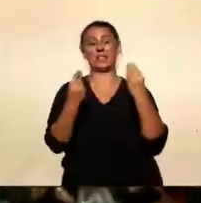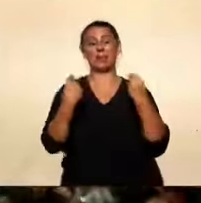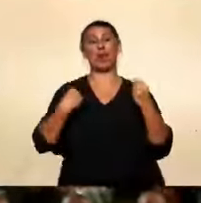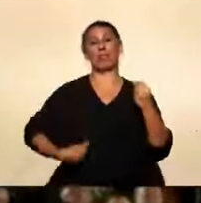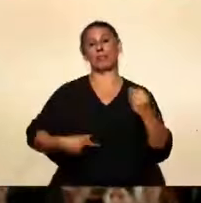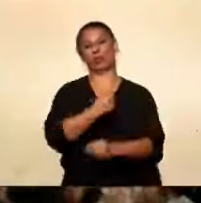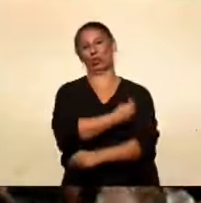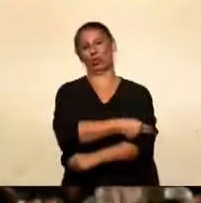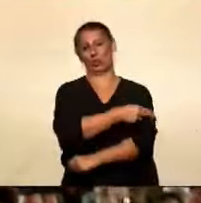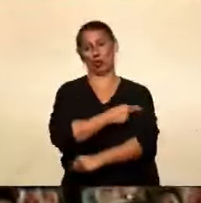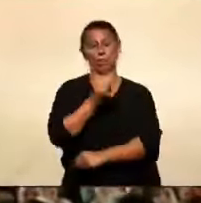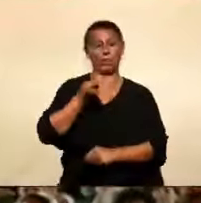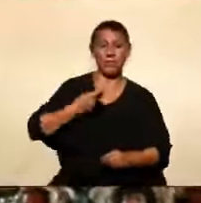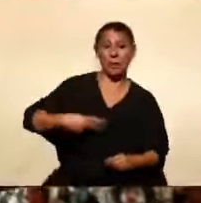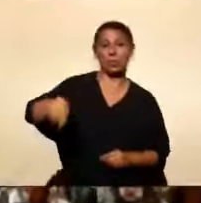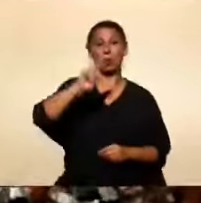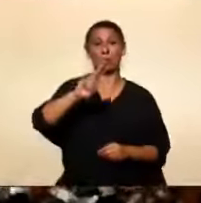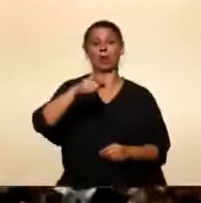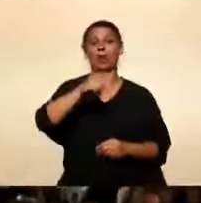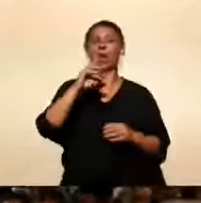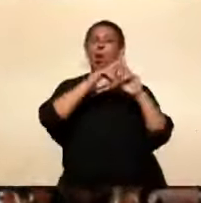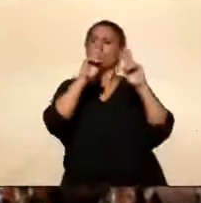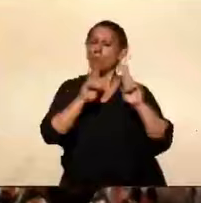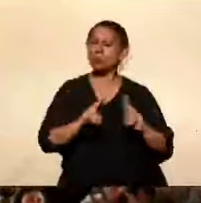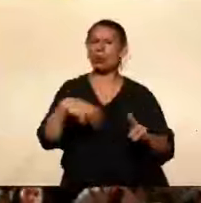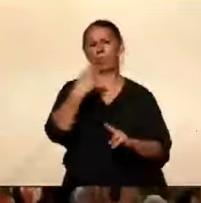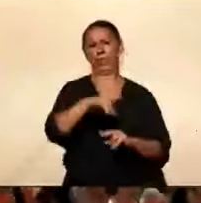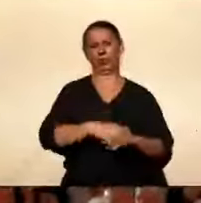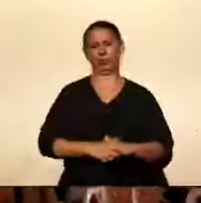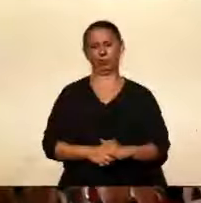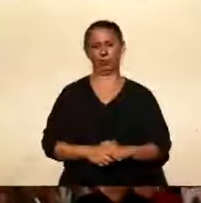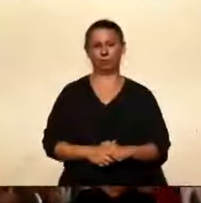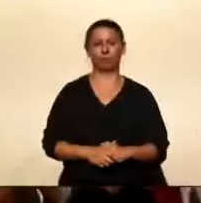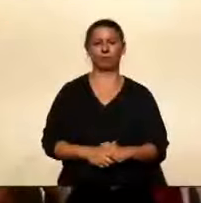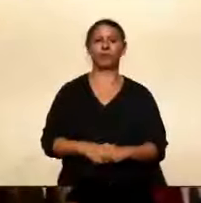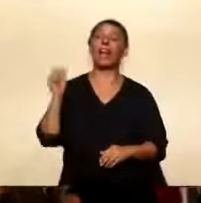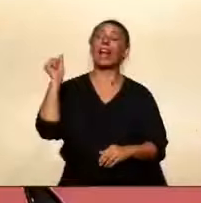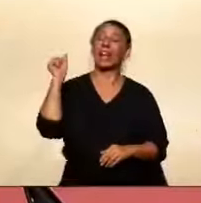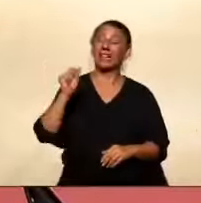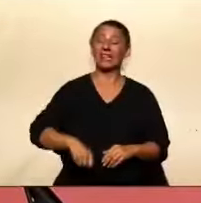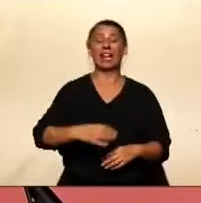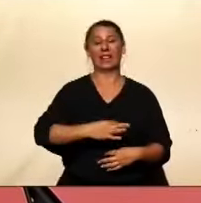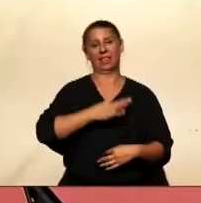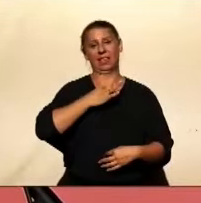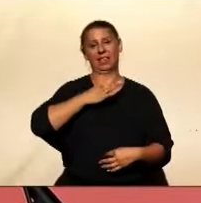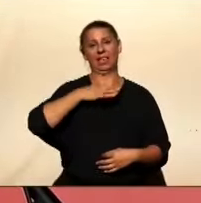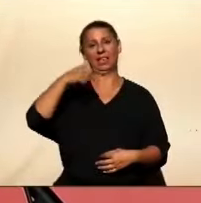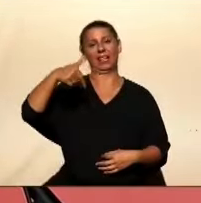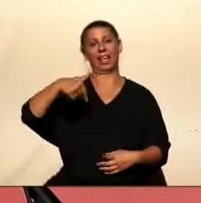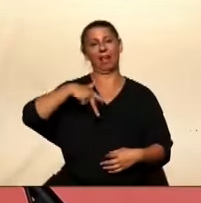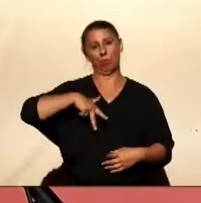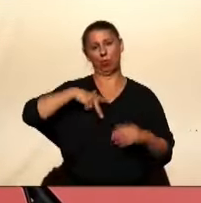δημόσια νοσοκομεία, στα περισσότερα στην ομοσπονδία τους. Ναι, κύριε